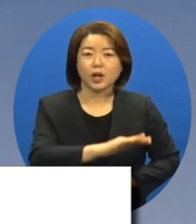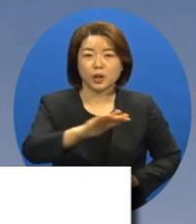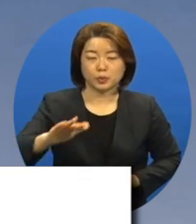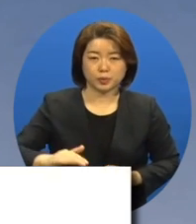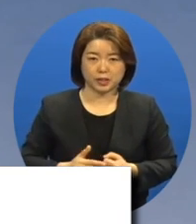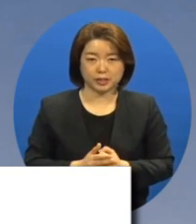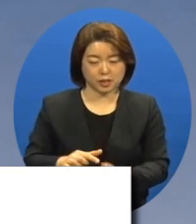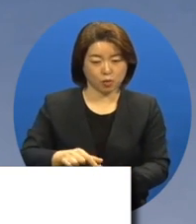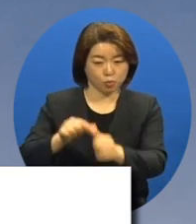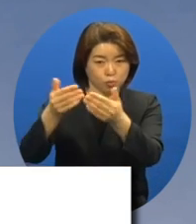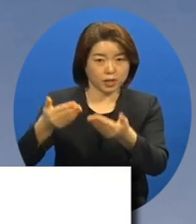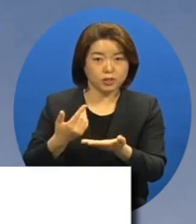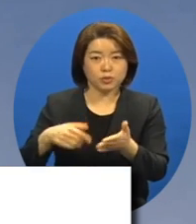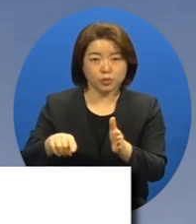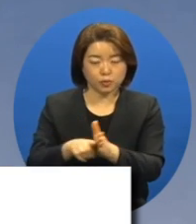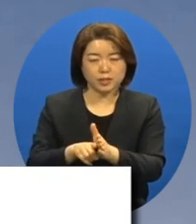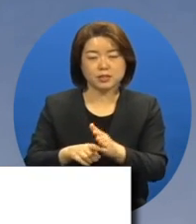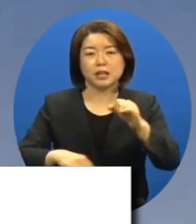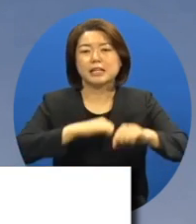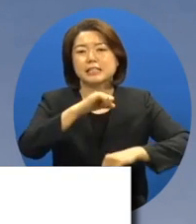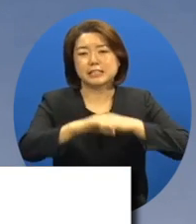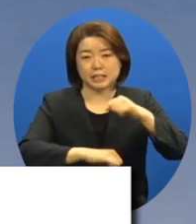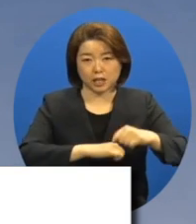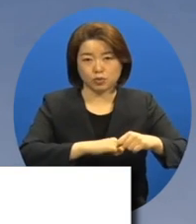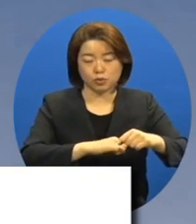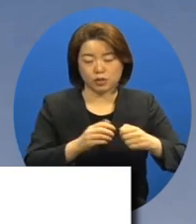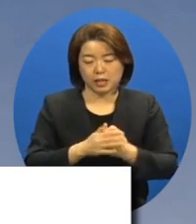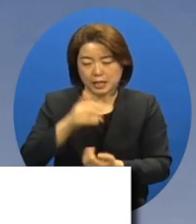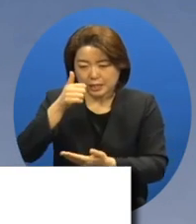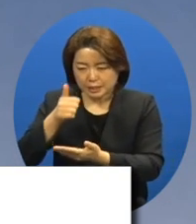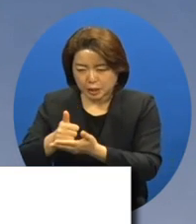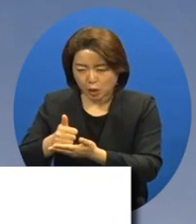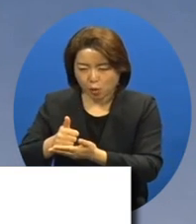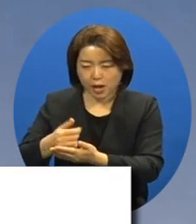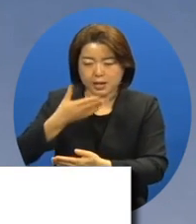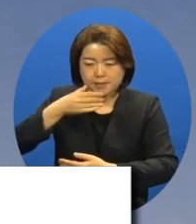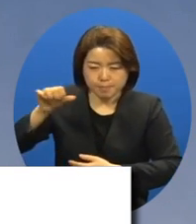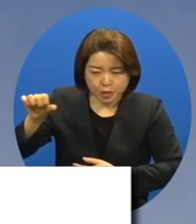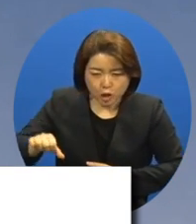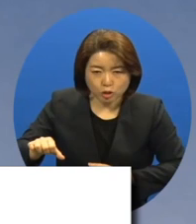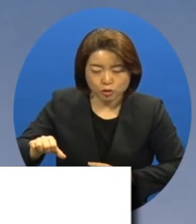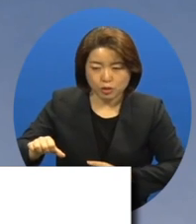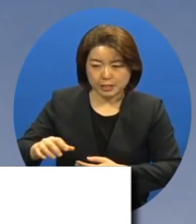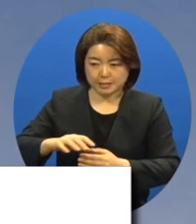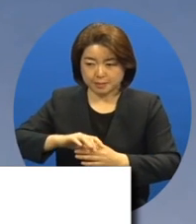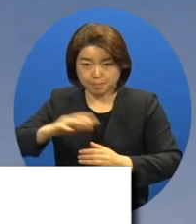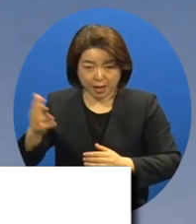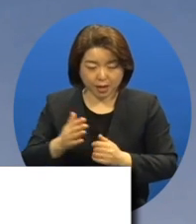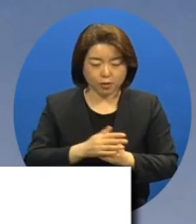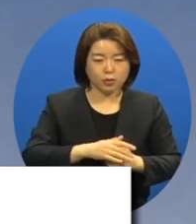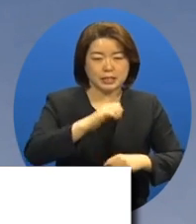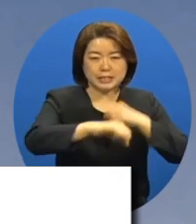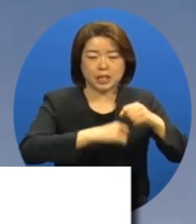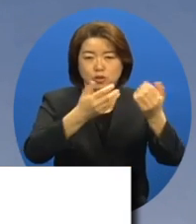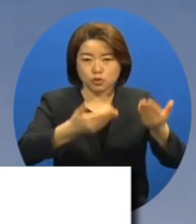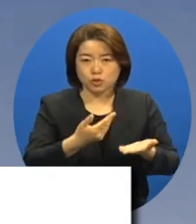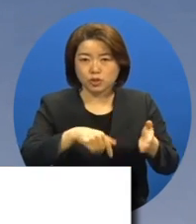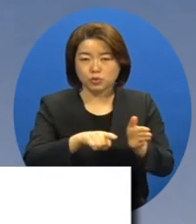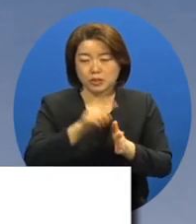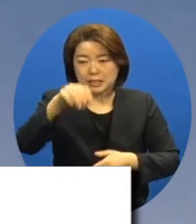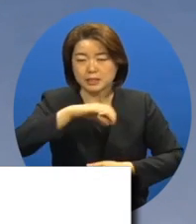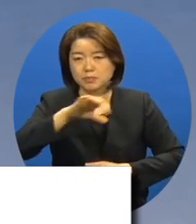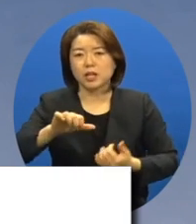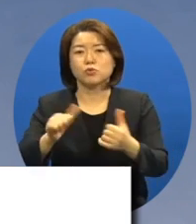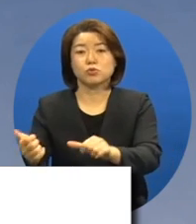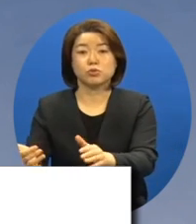구원하시려고 자유를 죄와 저주에서 자유를 주시려고 십자가에 죽으셨습니다 그렇다면